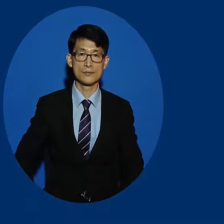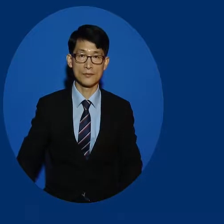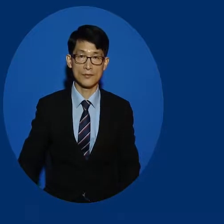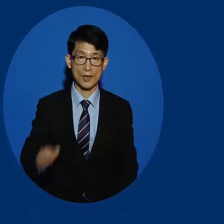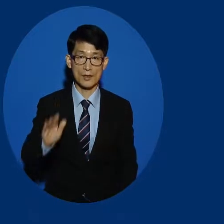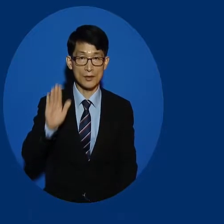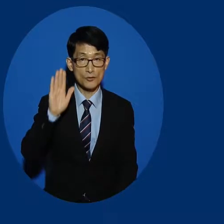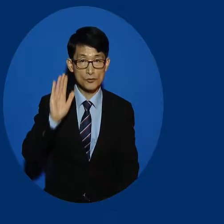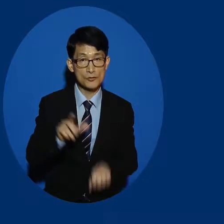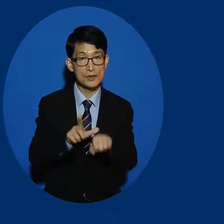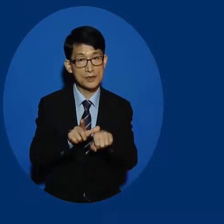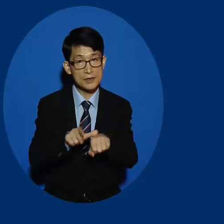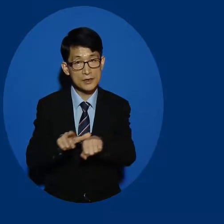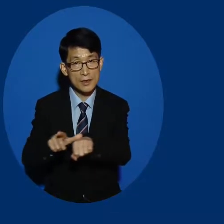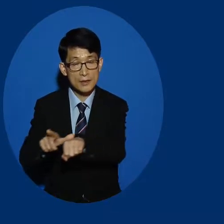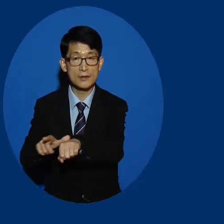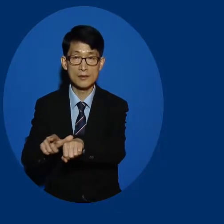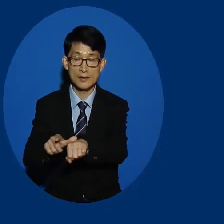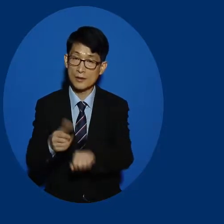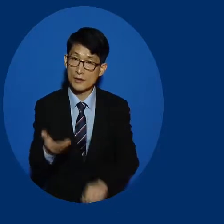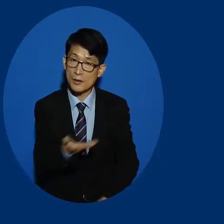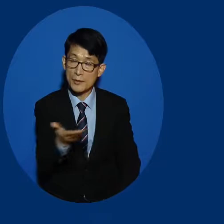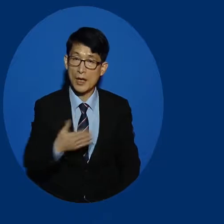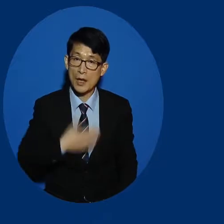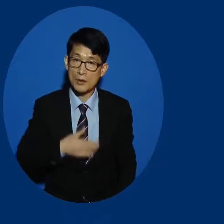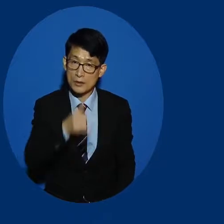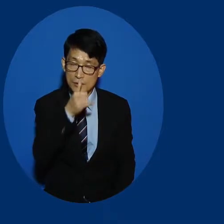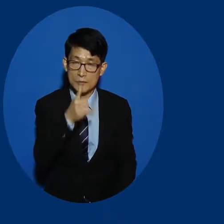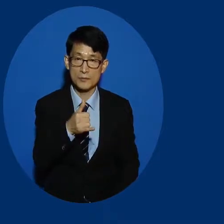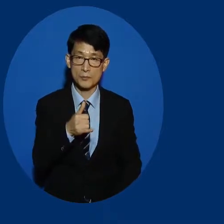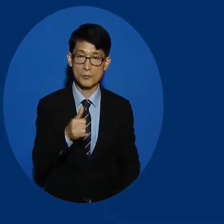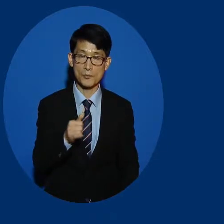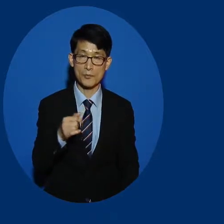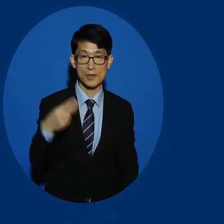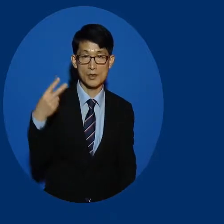그러다가 여러분들도 잘 알고 계시듯이